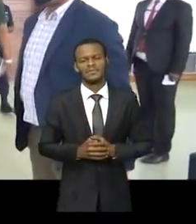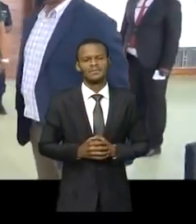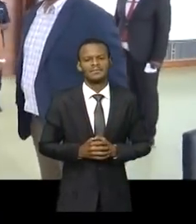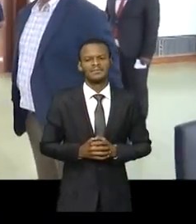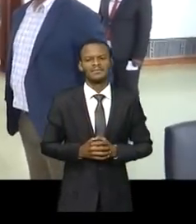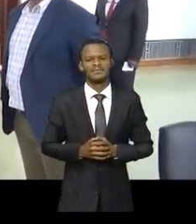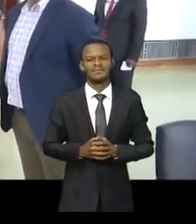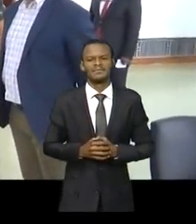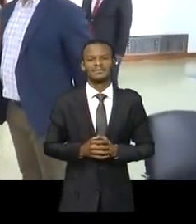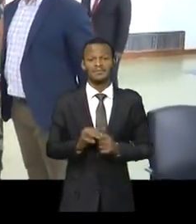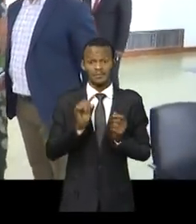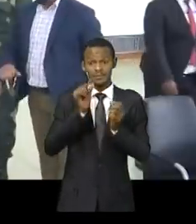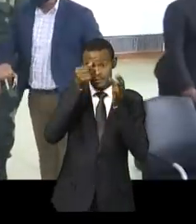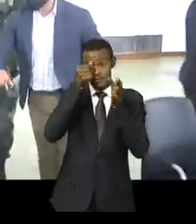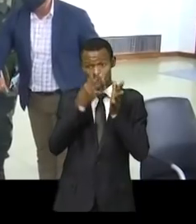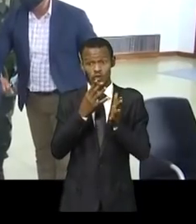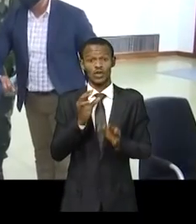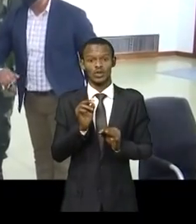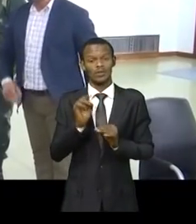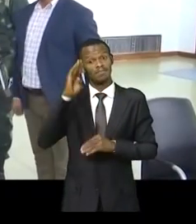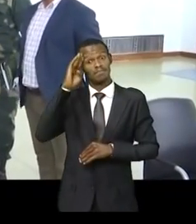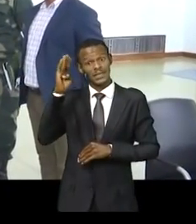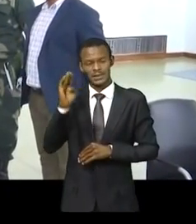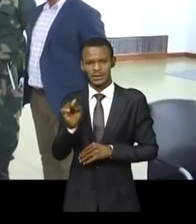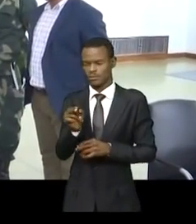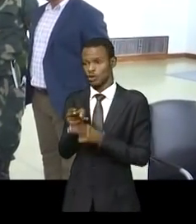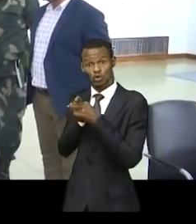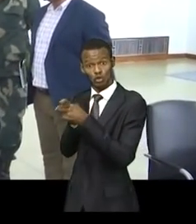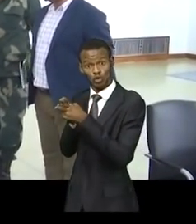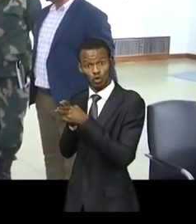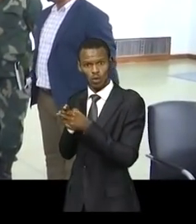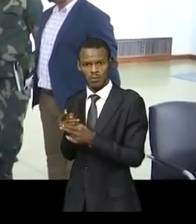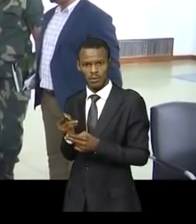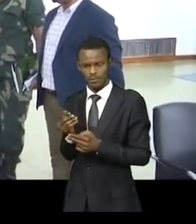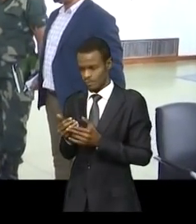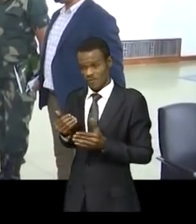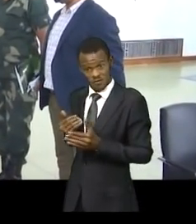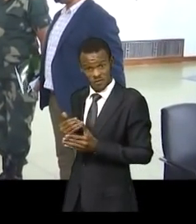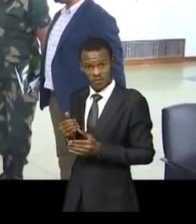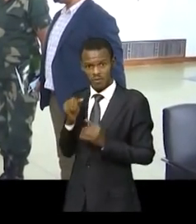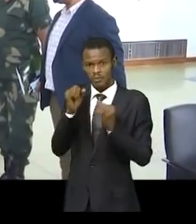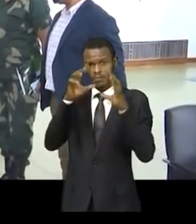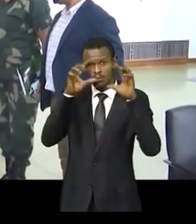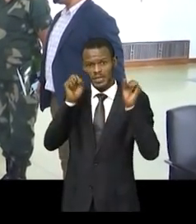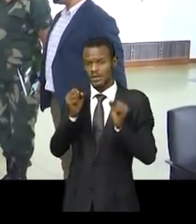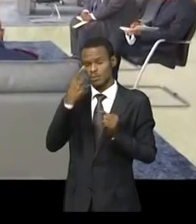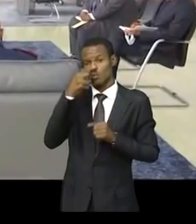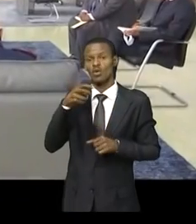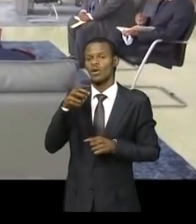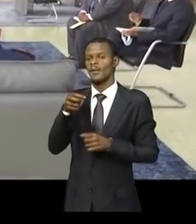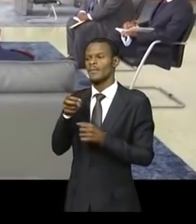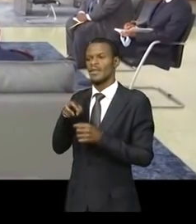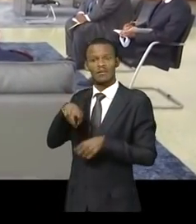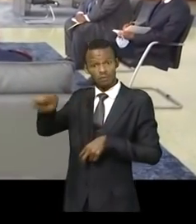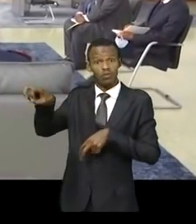Les gouverneurs militaires récemment nommés par le chef de l'État, Félix-Antoine Tshisekedi Tshilombo, dans les provinces de l'Ituri et le Nord Kivu,